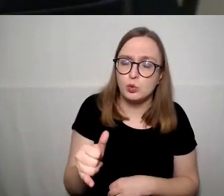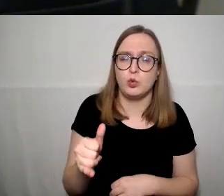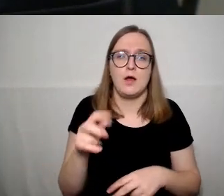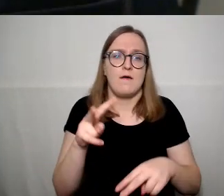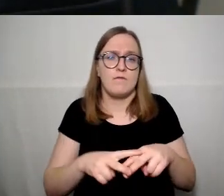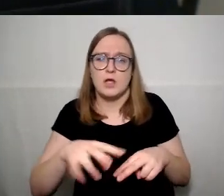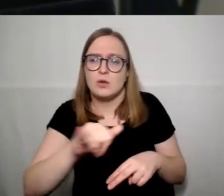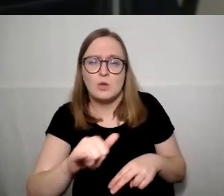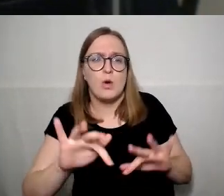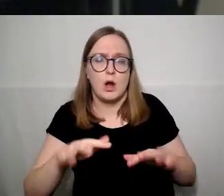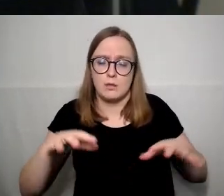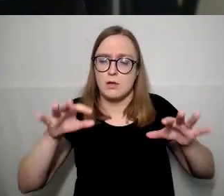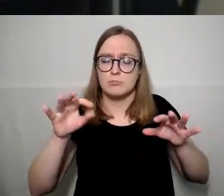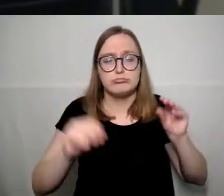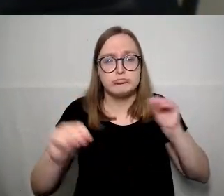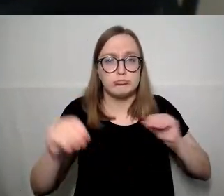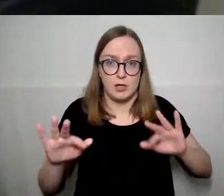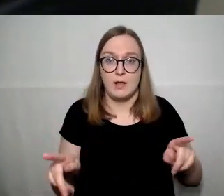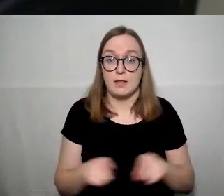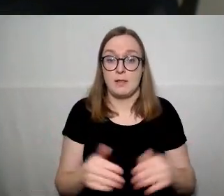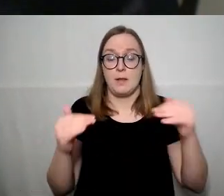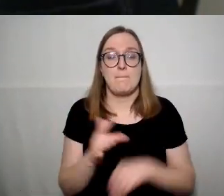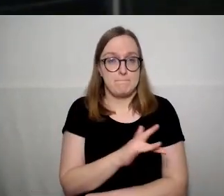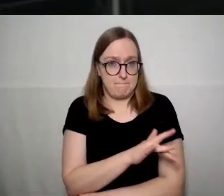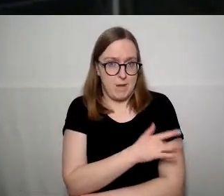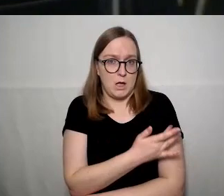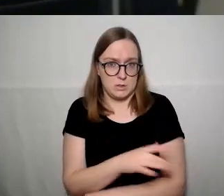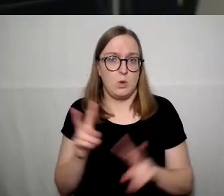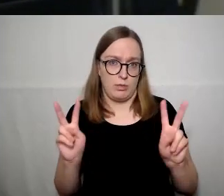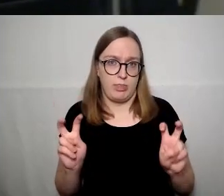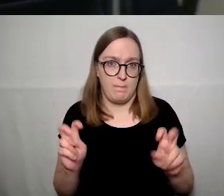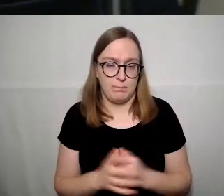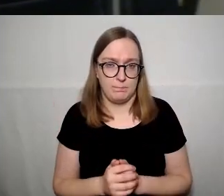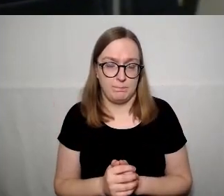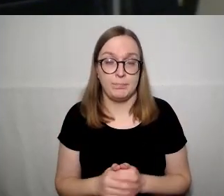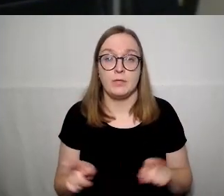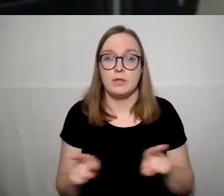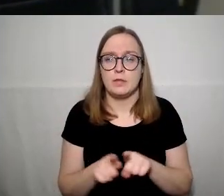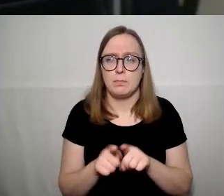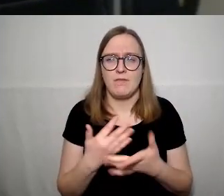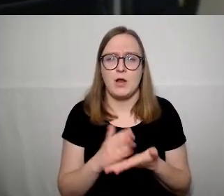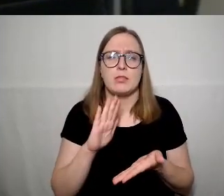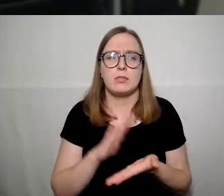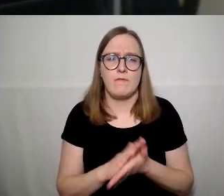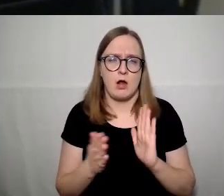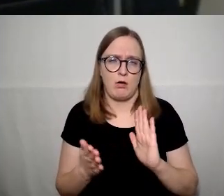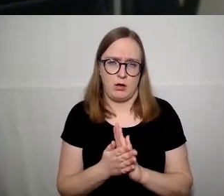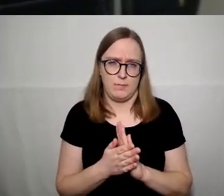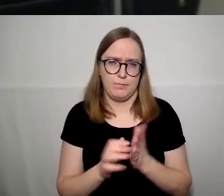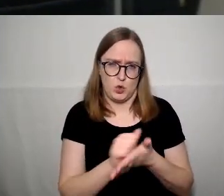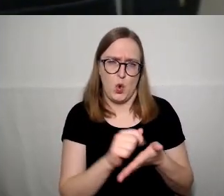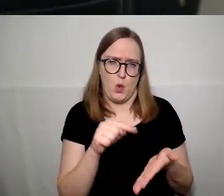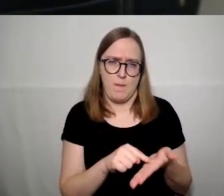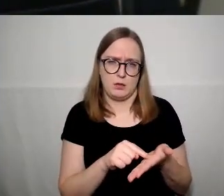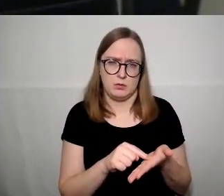turi būti pastatyti, paslaugų klausimai, taip pat ir tvarkų, įvairių tvarkų teisinio reglamentavimo